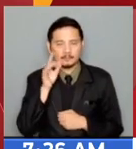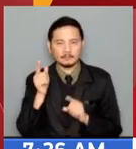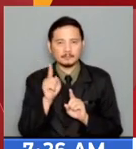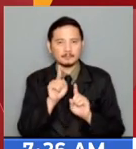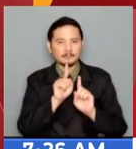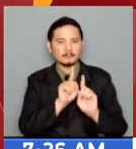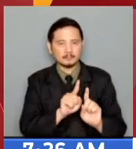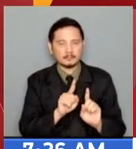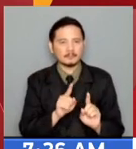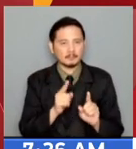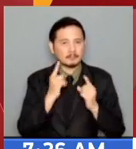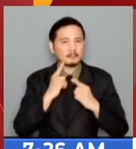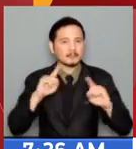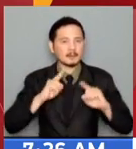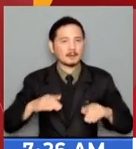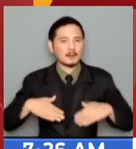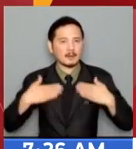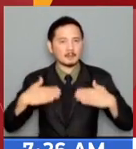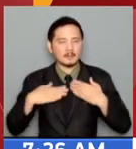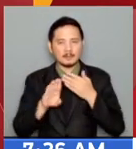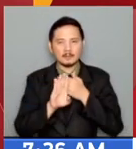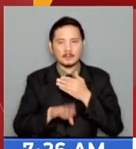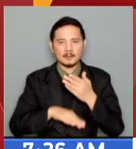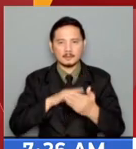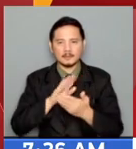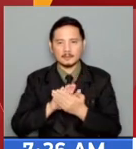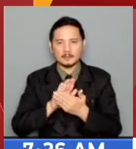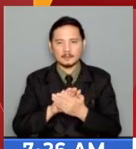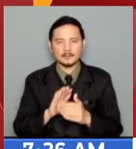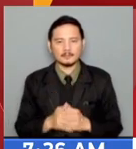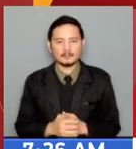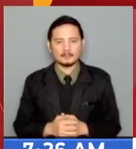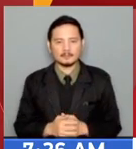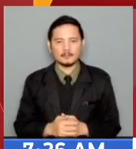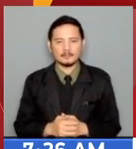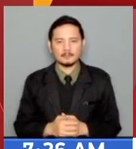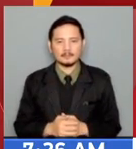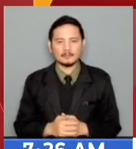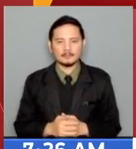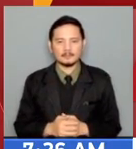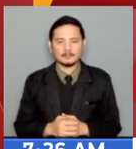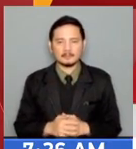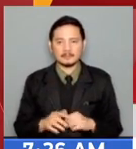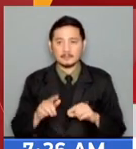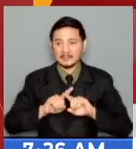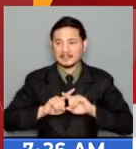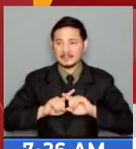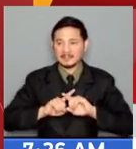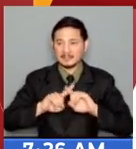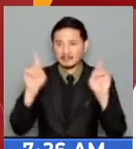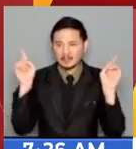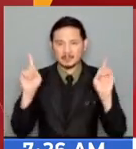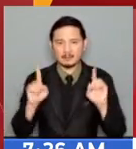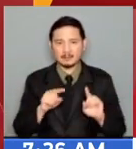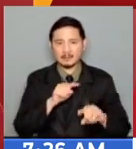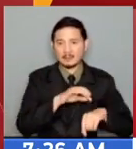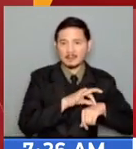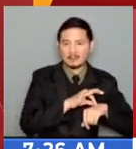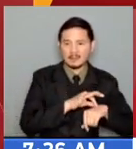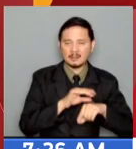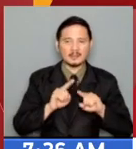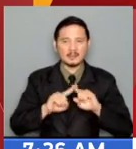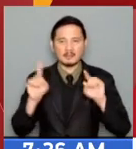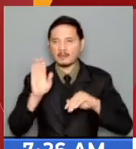anak. Iba kasi yung module kaysa face-to-face kasi kaya nga ako natutuwa. Ngayon ang first day of classes